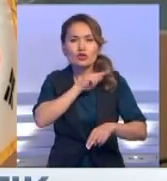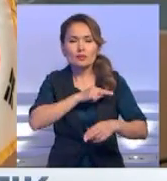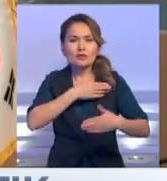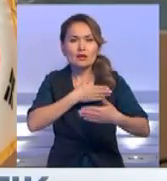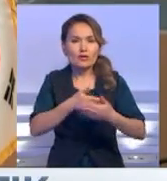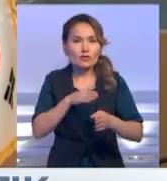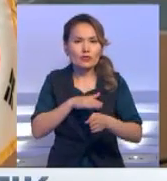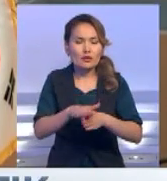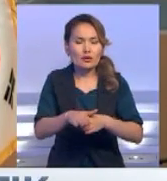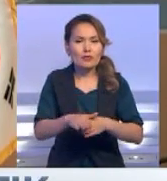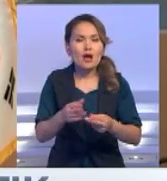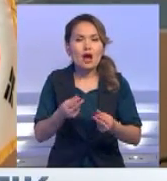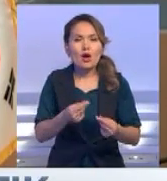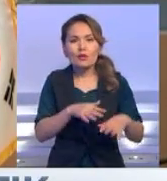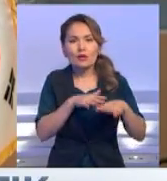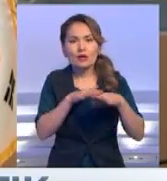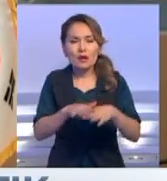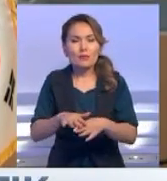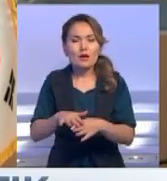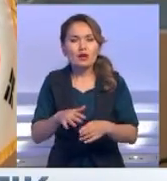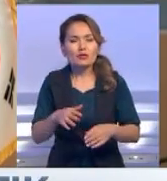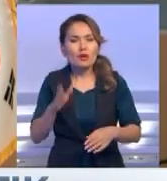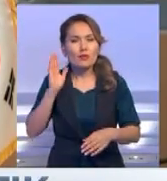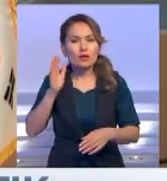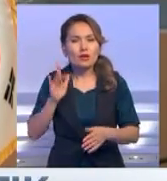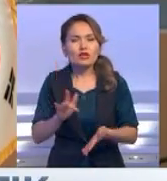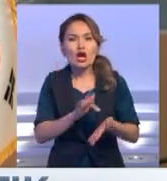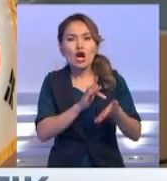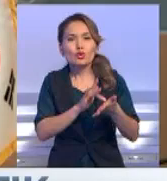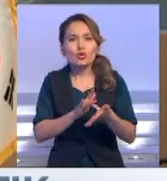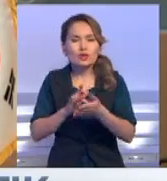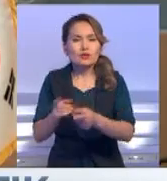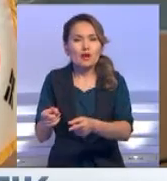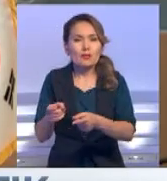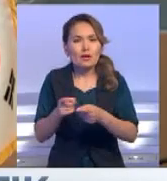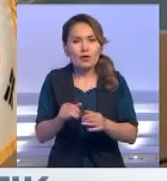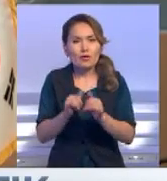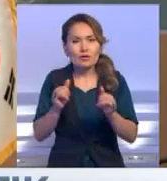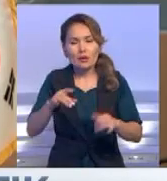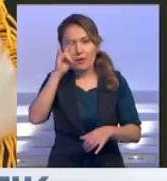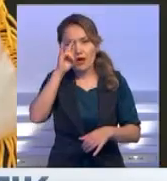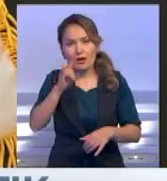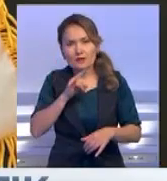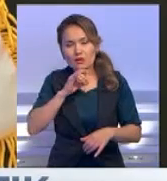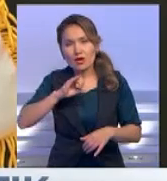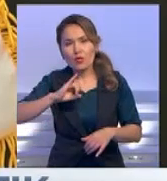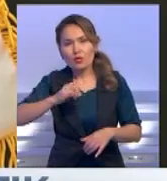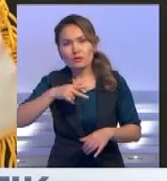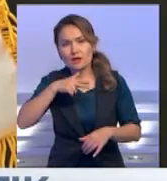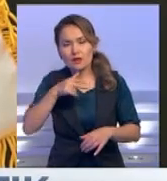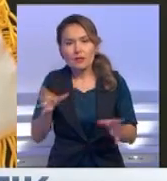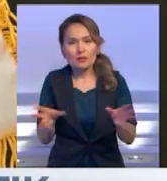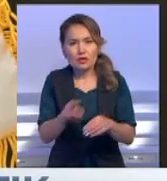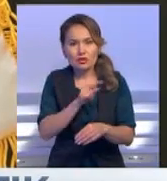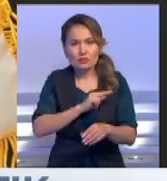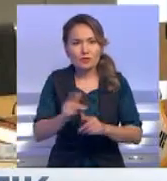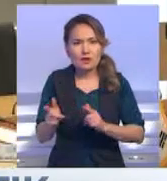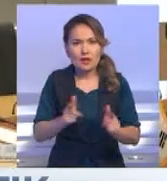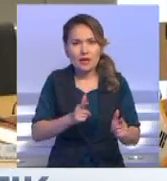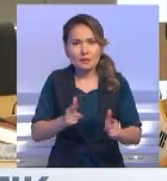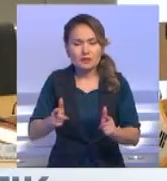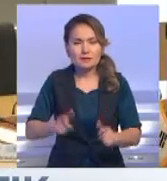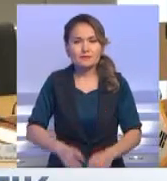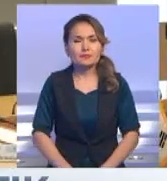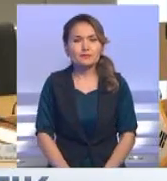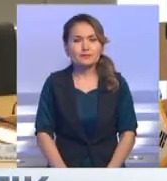Ол арқылы Инчхонда туристер ағынын көбейту көзделіп отыр. Қазақстанмен өзара тәжірибе алмасуға дайынбыз. Как показал семинар,